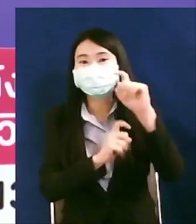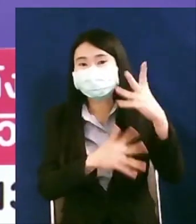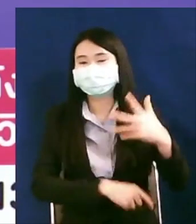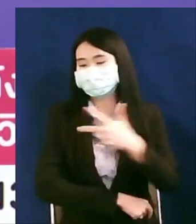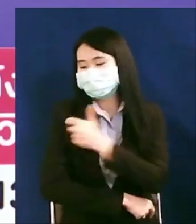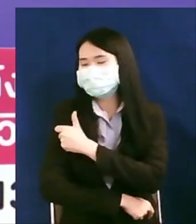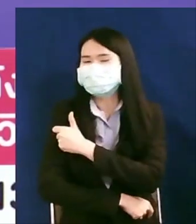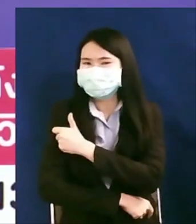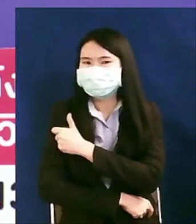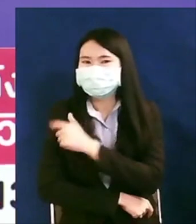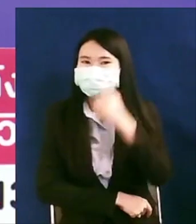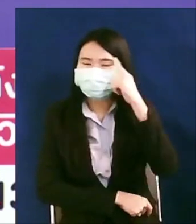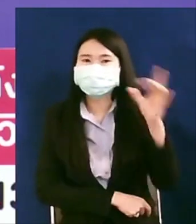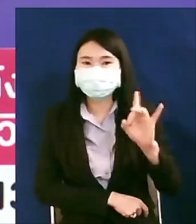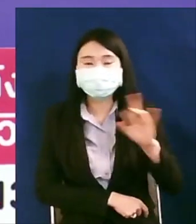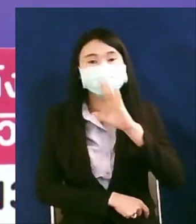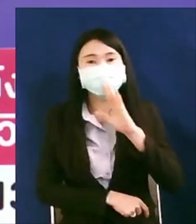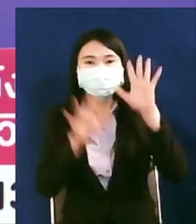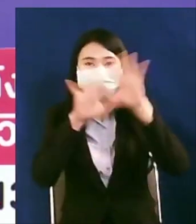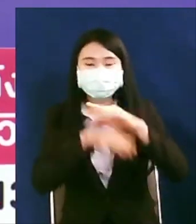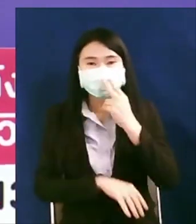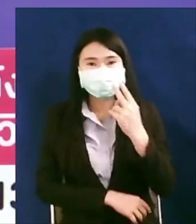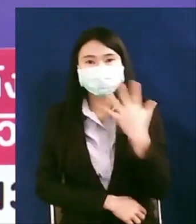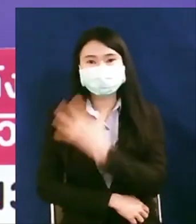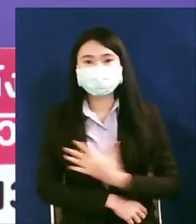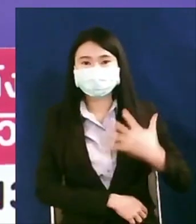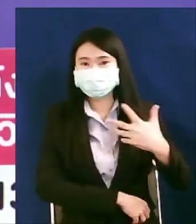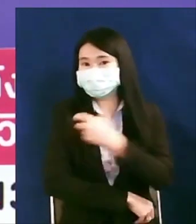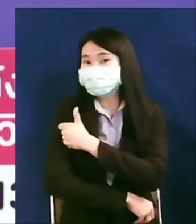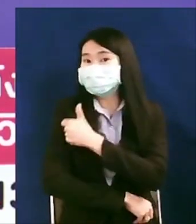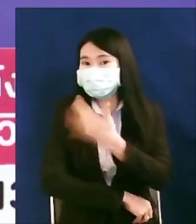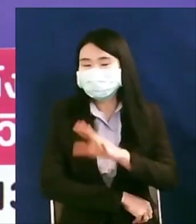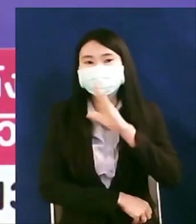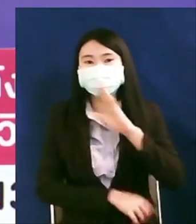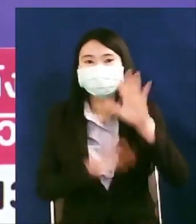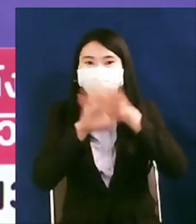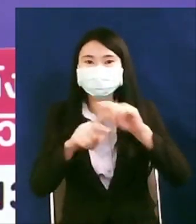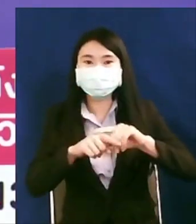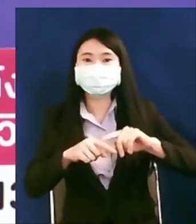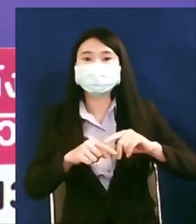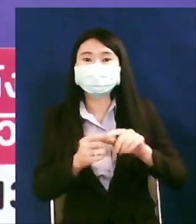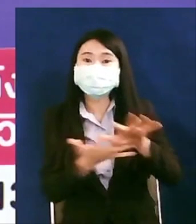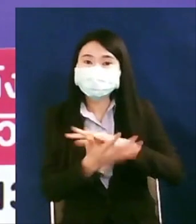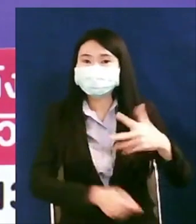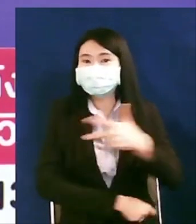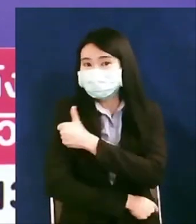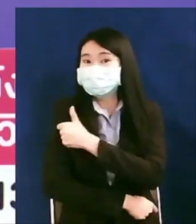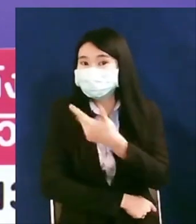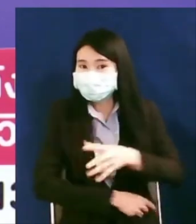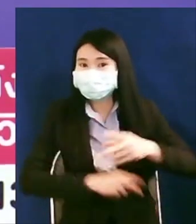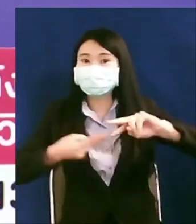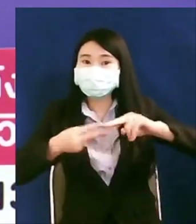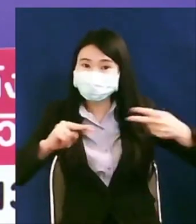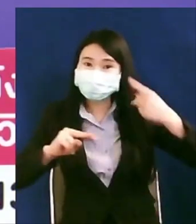นะครับการติดตามอาการไม่พึงประสงค์หลังการฉีดสูตรไข้นะครับอัตราการเจอเหตุการณ์ไม่พึงประสงค์หรือว่าอาการข้